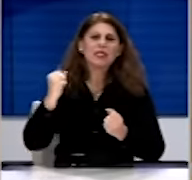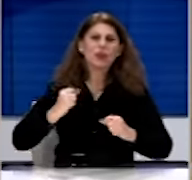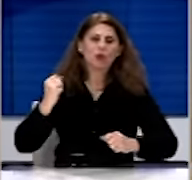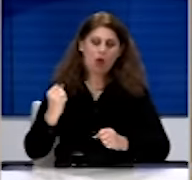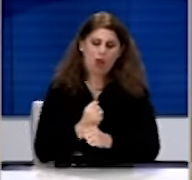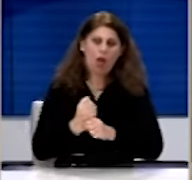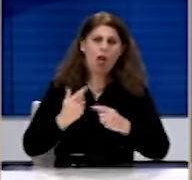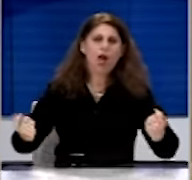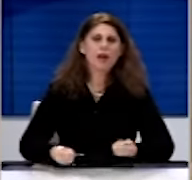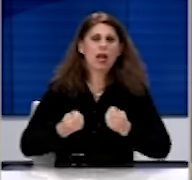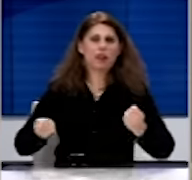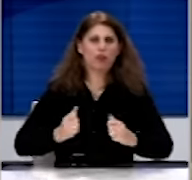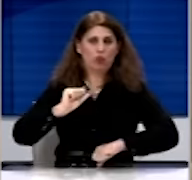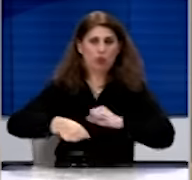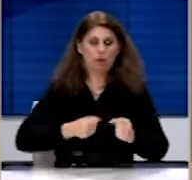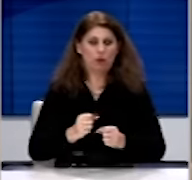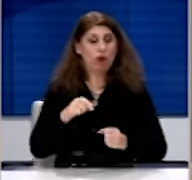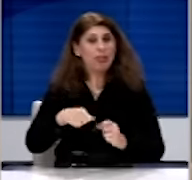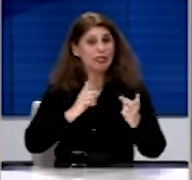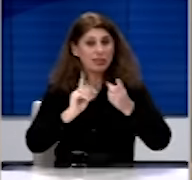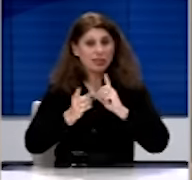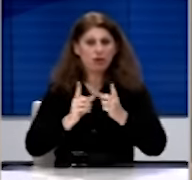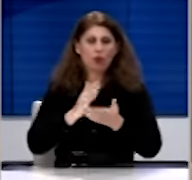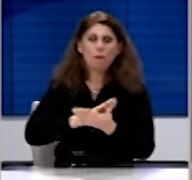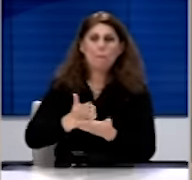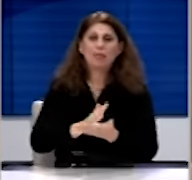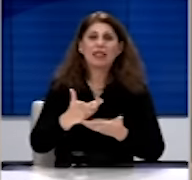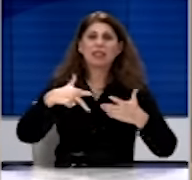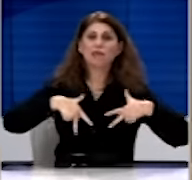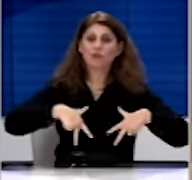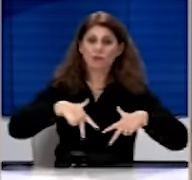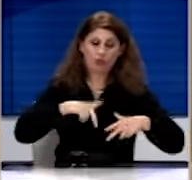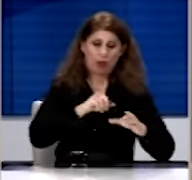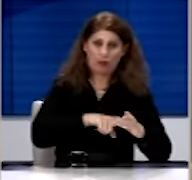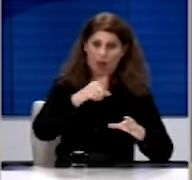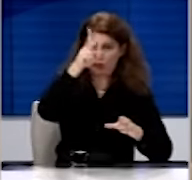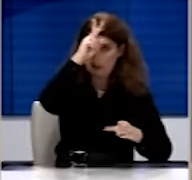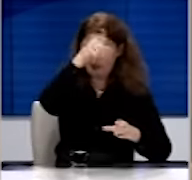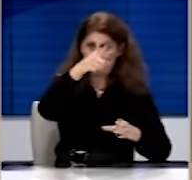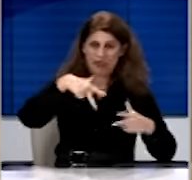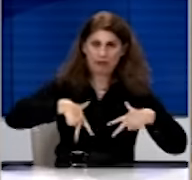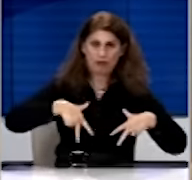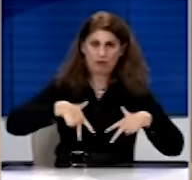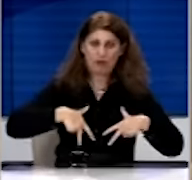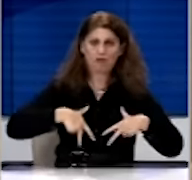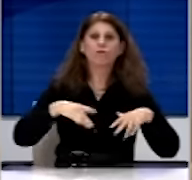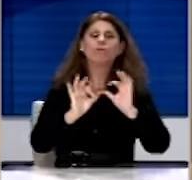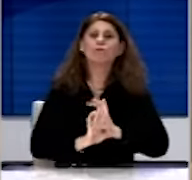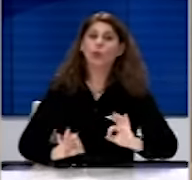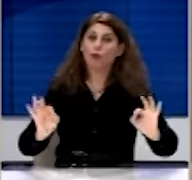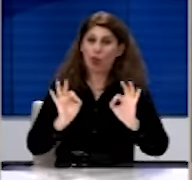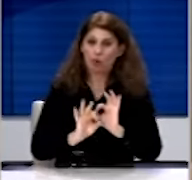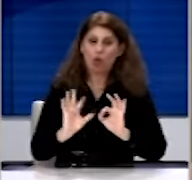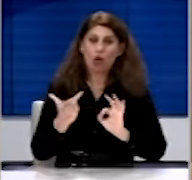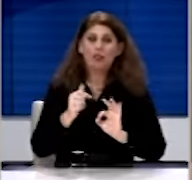κινήματος. Μάλιστα, η συμφωνία ανάμεσα στους κυβερνητικούς εταίρους της γερμανικής κυβέρνησης προβλέπει